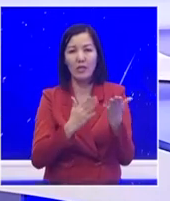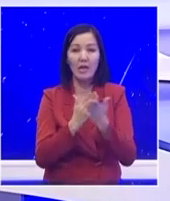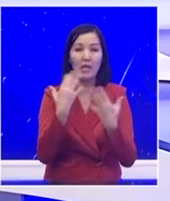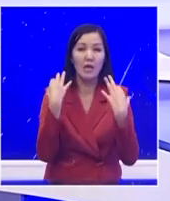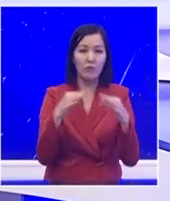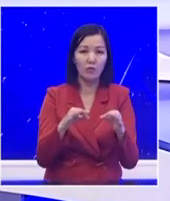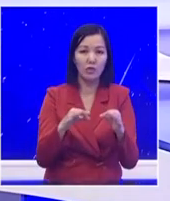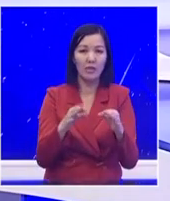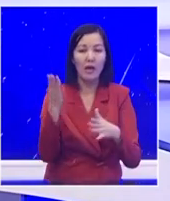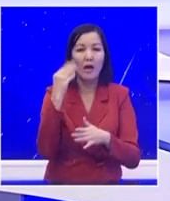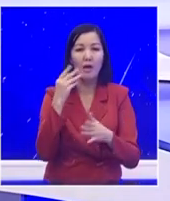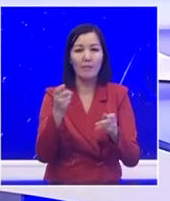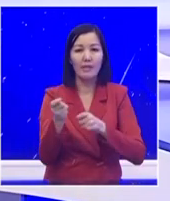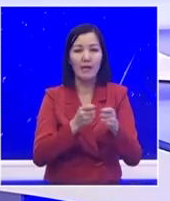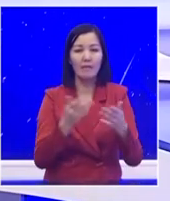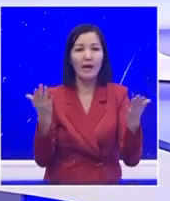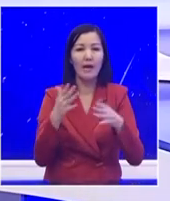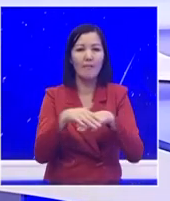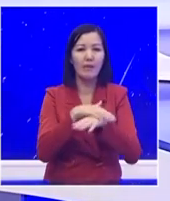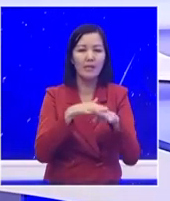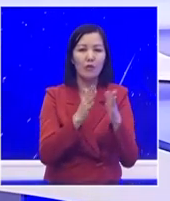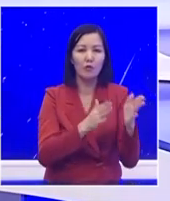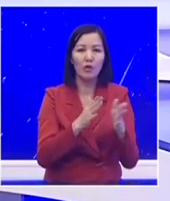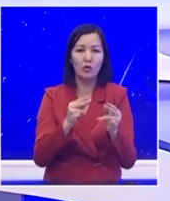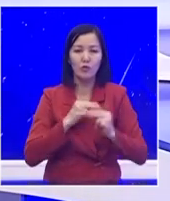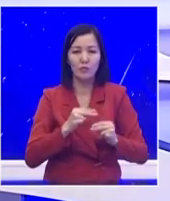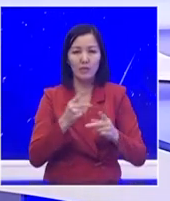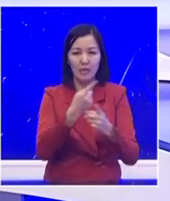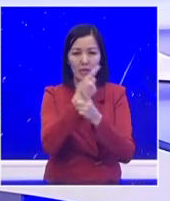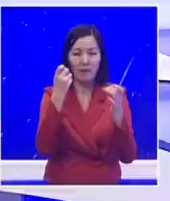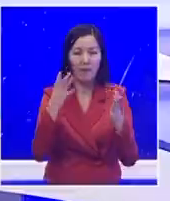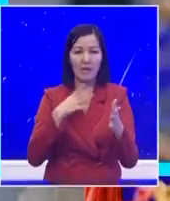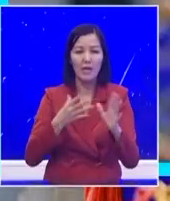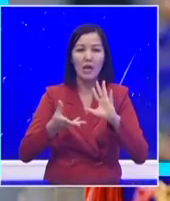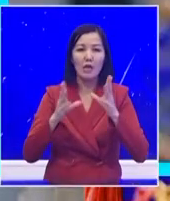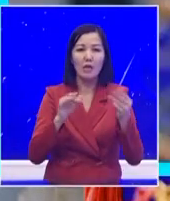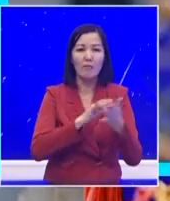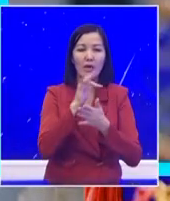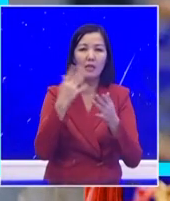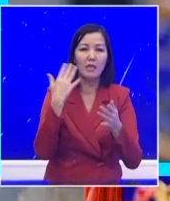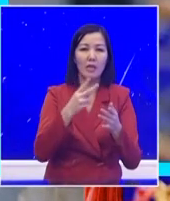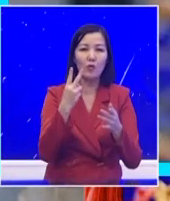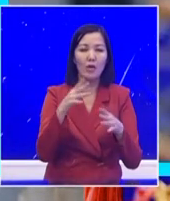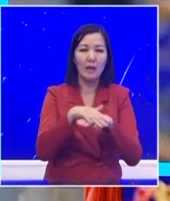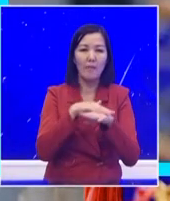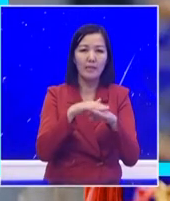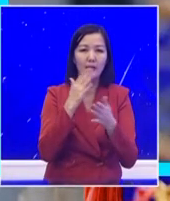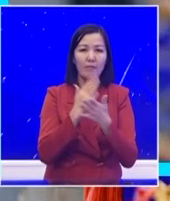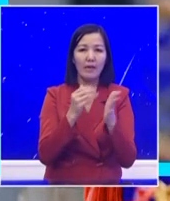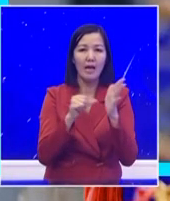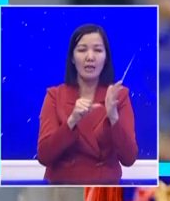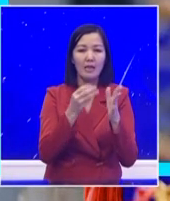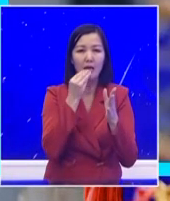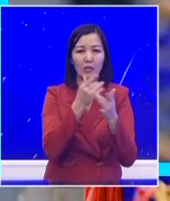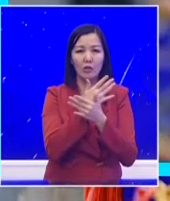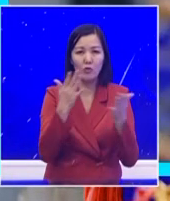рұқсат. Осы тұста Алматы әкімдігі қай базарлардың тұрақты жұмыс істейтінін хабарлады. Жалпы қалада 52 базар бар, оның ішінде 6